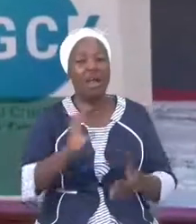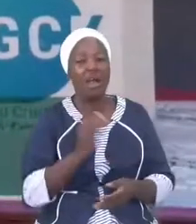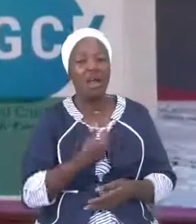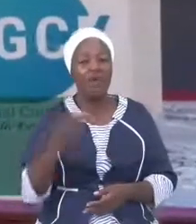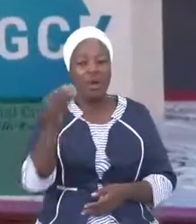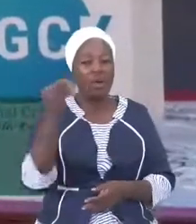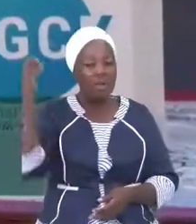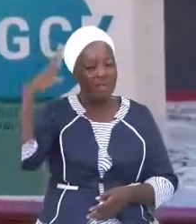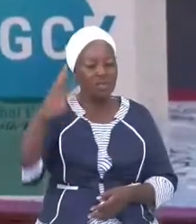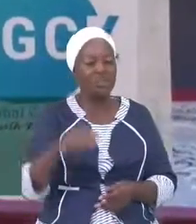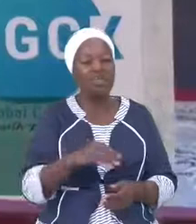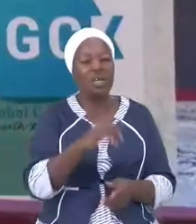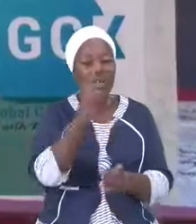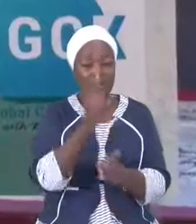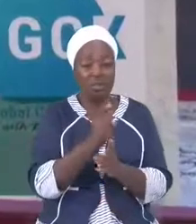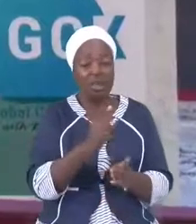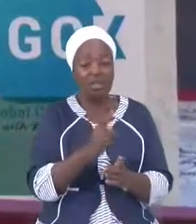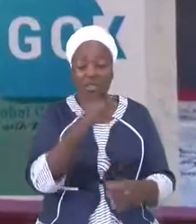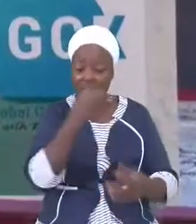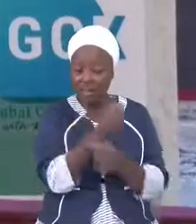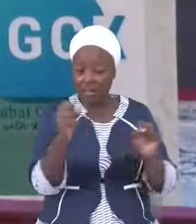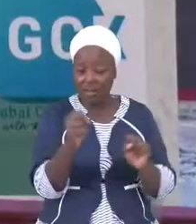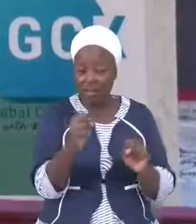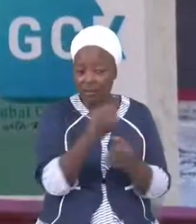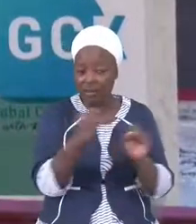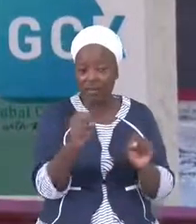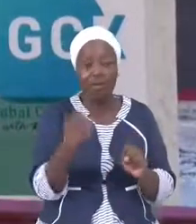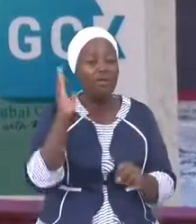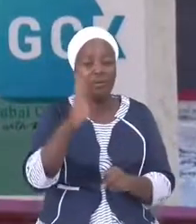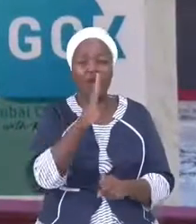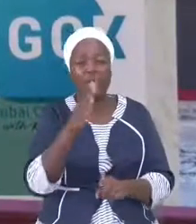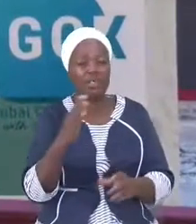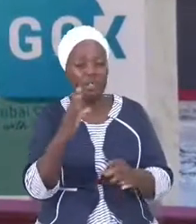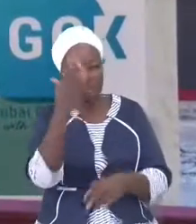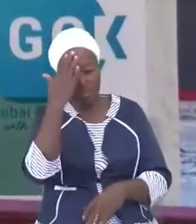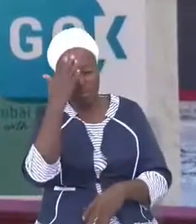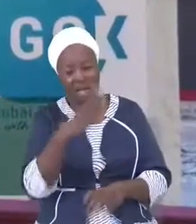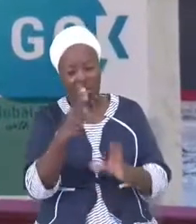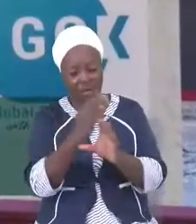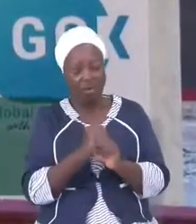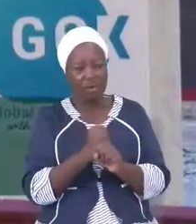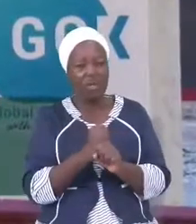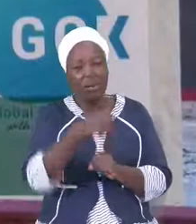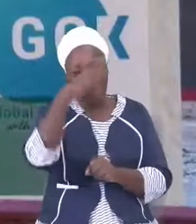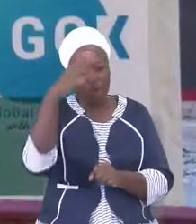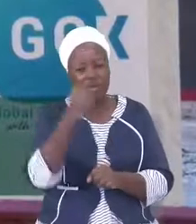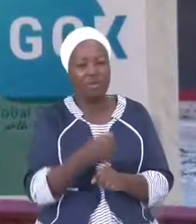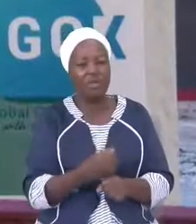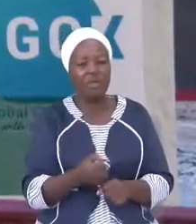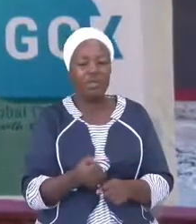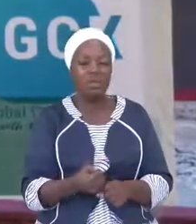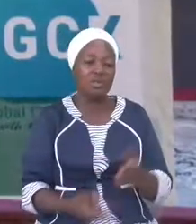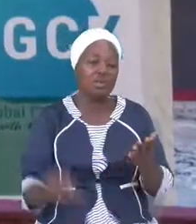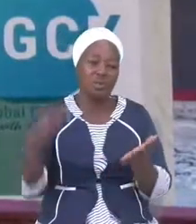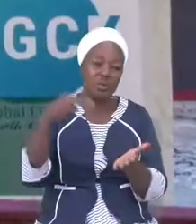Notre rédemption gracieuse, notre justification gracieuse a se réalisé à cause de la